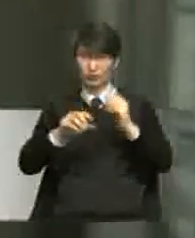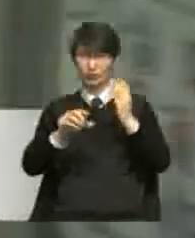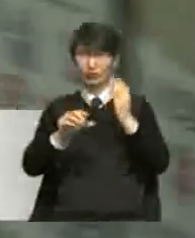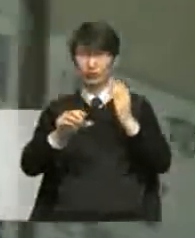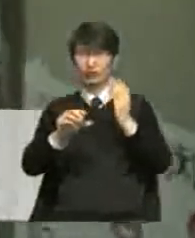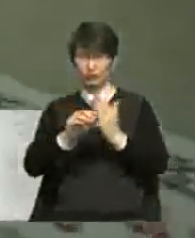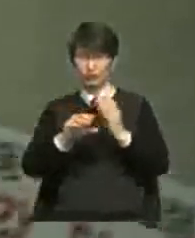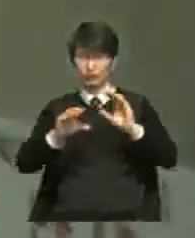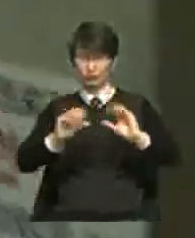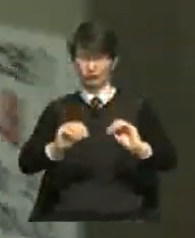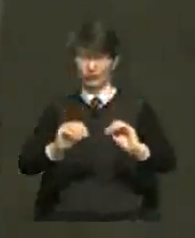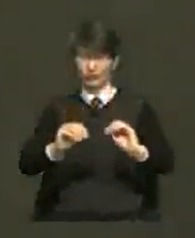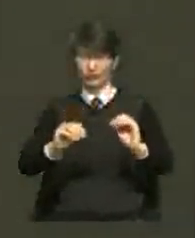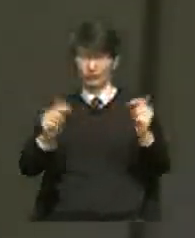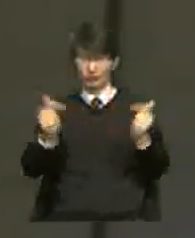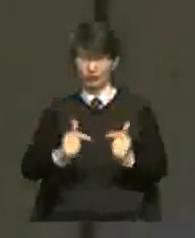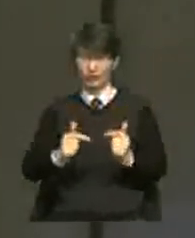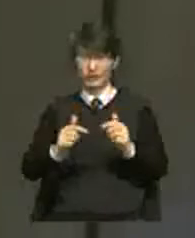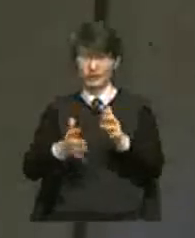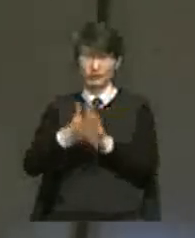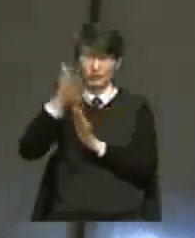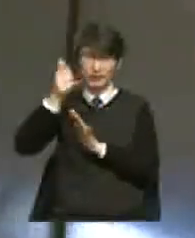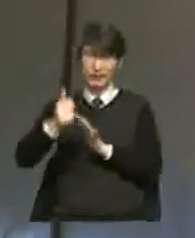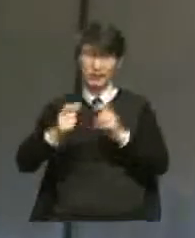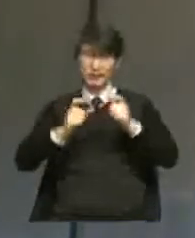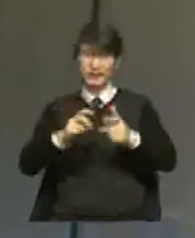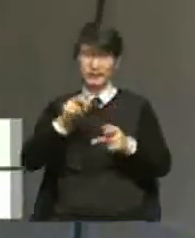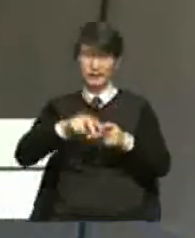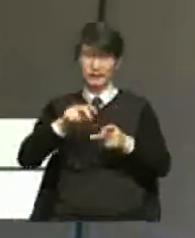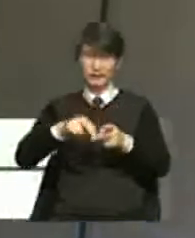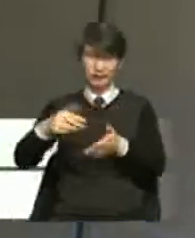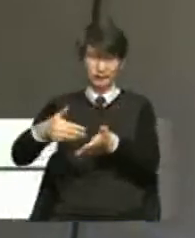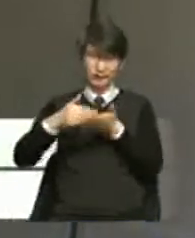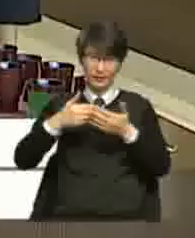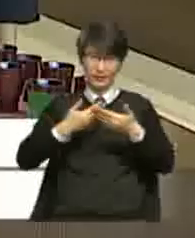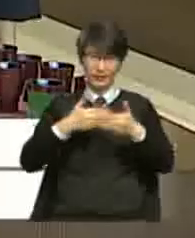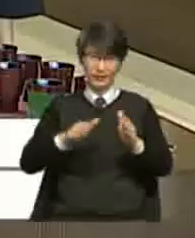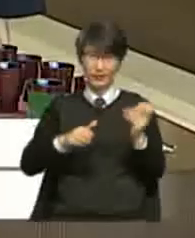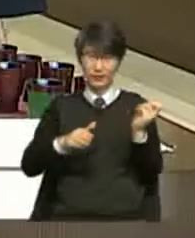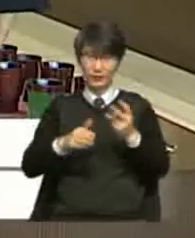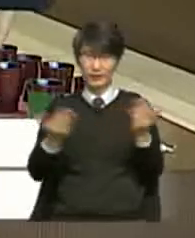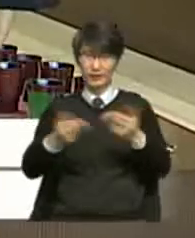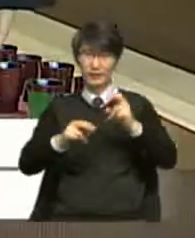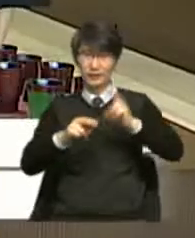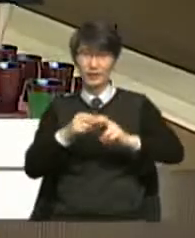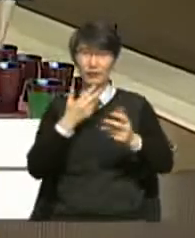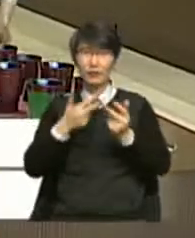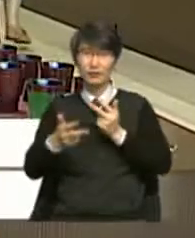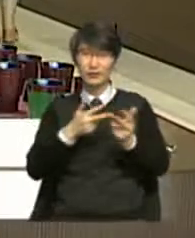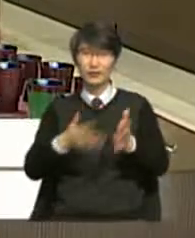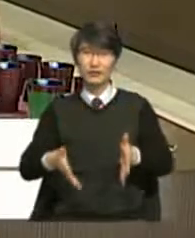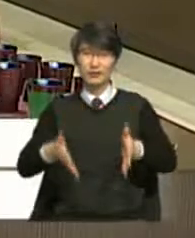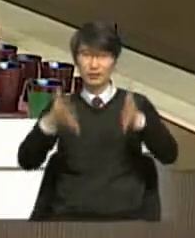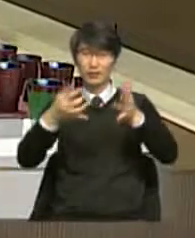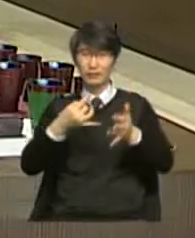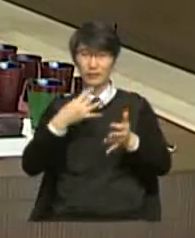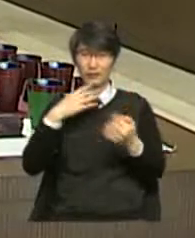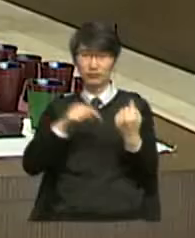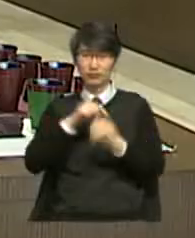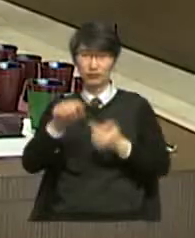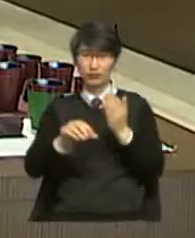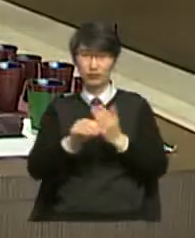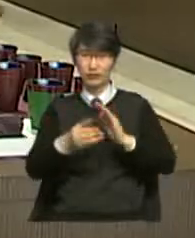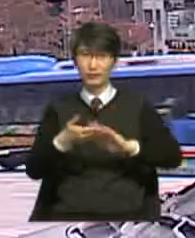축소한 겁니다. 현재는 구청이나 동주민센터의 민원실을 비롯해 일자리와 복지시설 일부만 운영되고